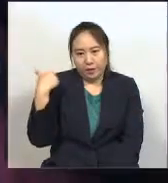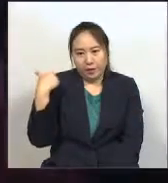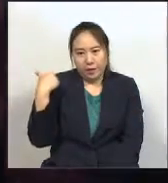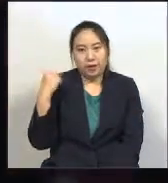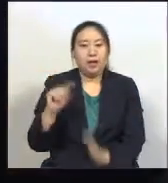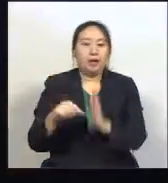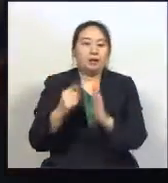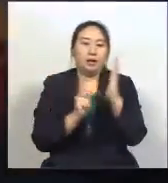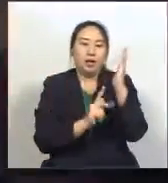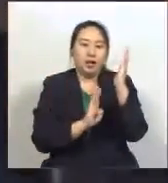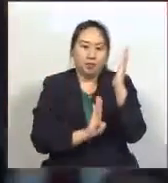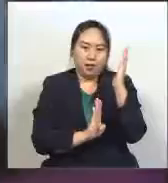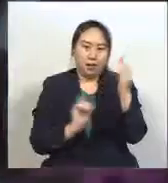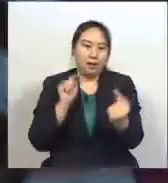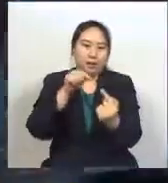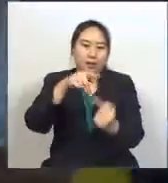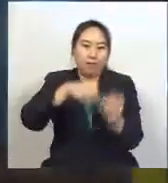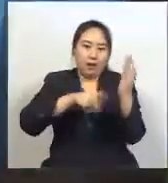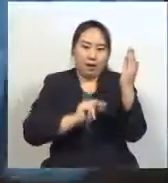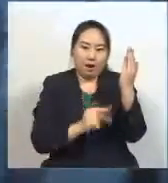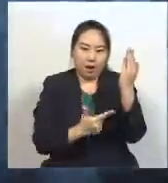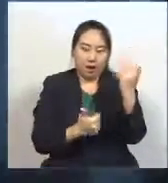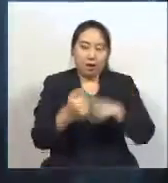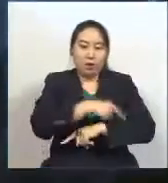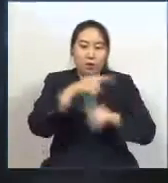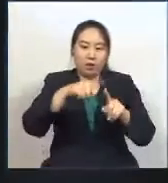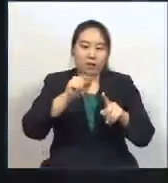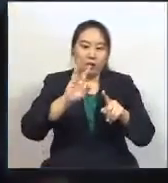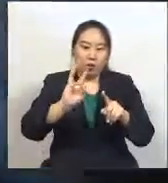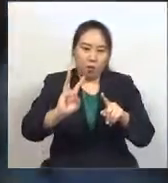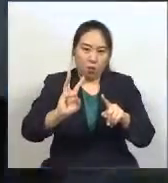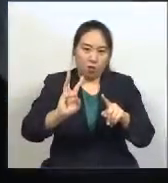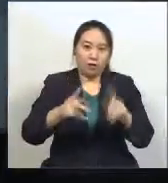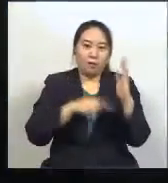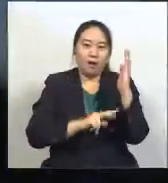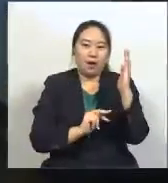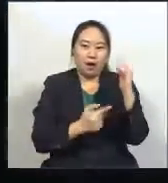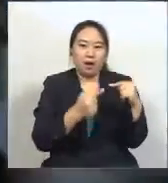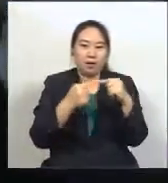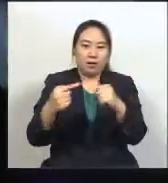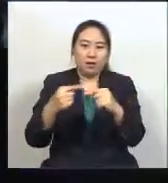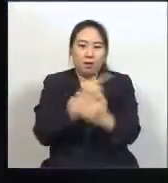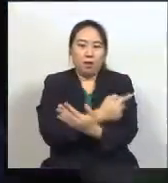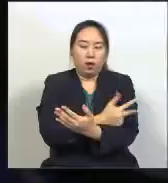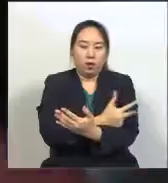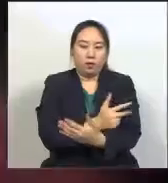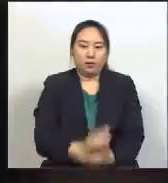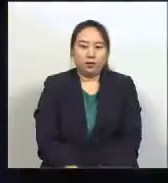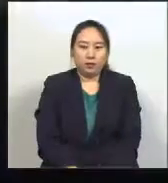ยวิ่งจากจังหวัดกระบี่ไปจนถึงจังหวัดพังงาในวันที่26ก็จะวิ่งจากจังหวัดพังงาไปจนถึงจังหวัดภูเก็ต